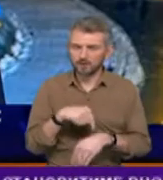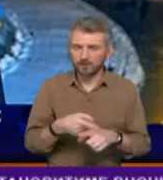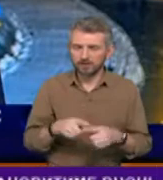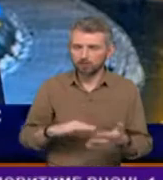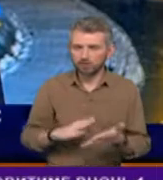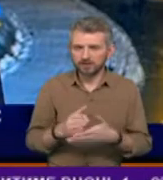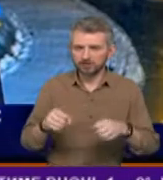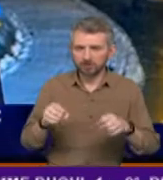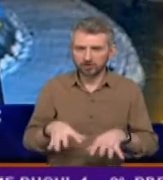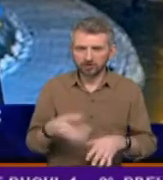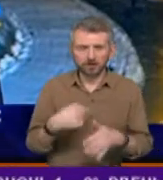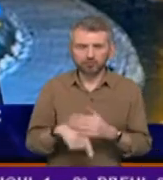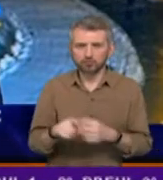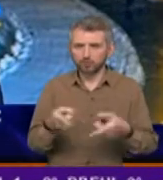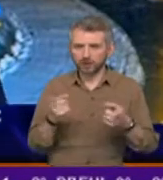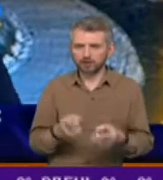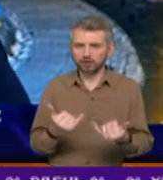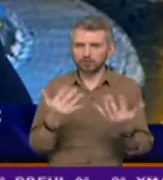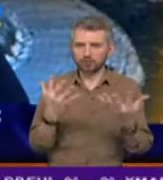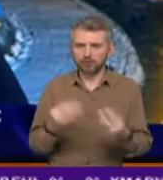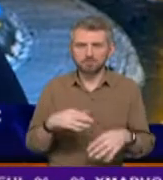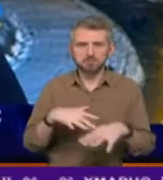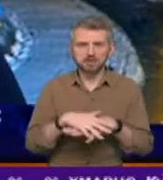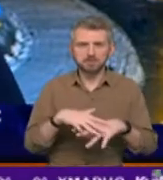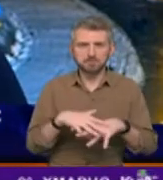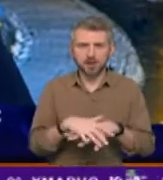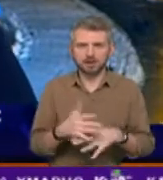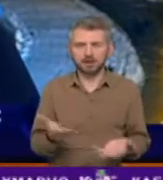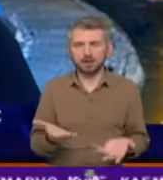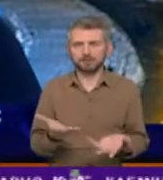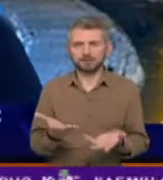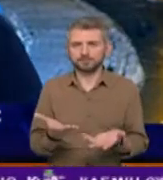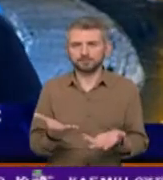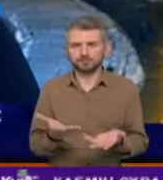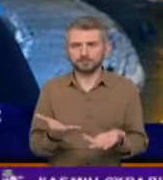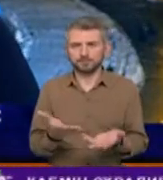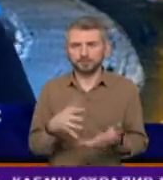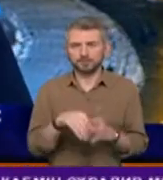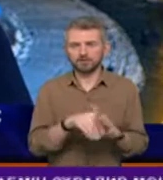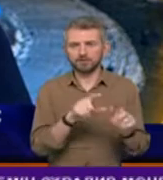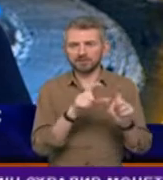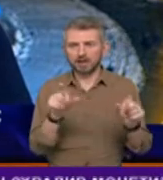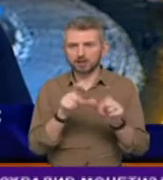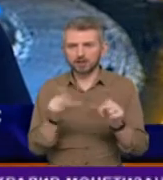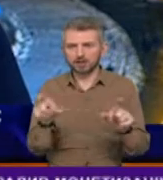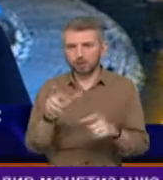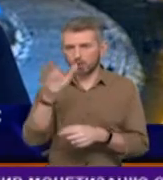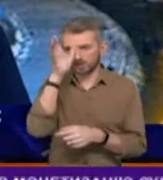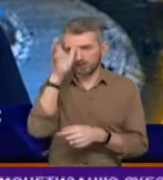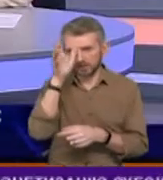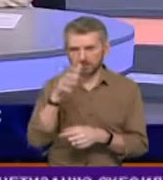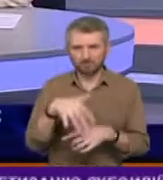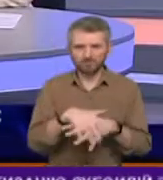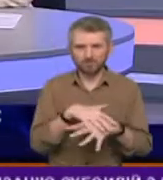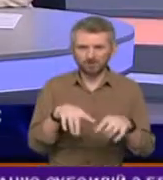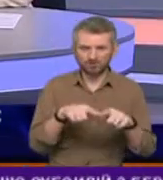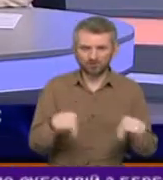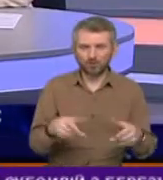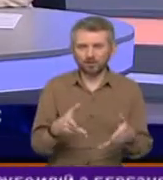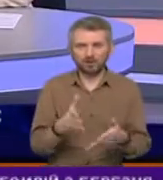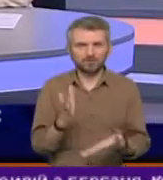при Міністерстві освіти і науки України. Пане Микиту, добрий вечір. Ну і, звичайно, Тетяна Вакуленко, заступник